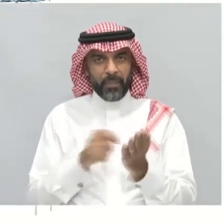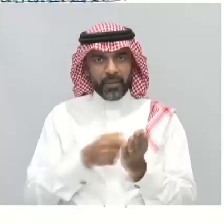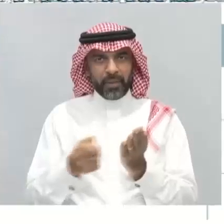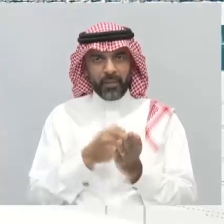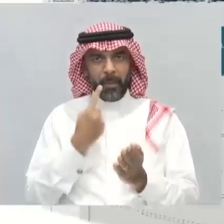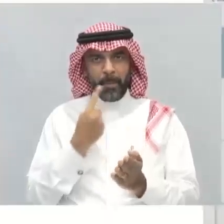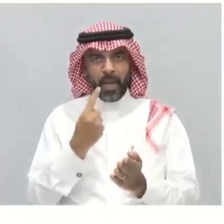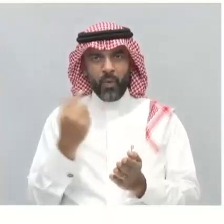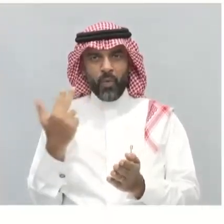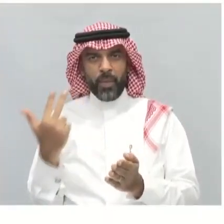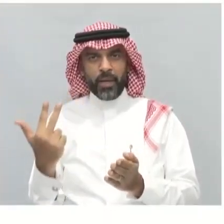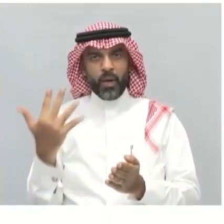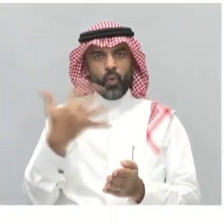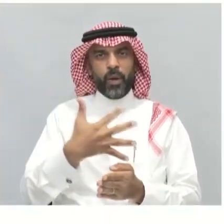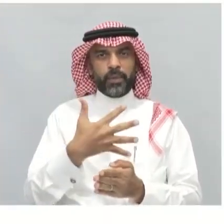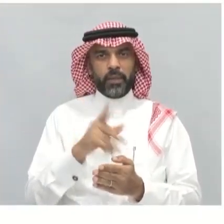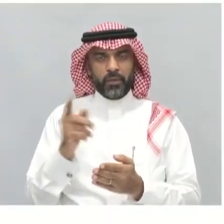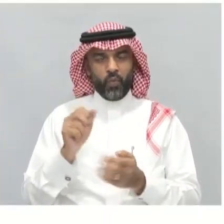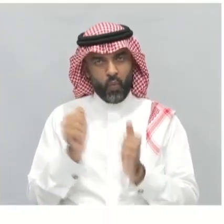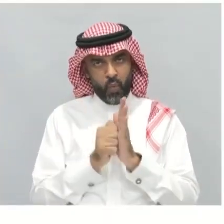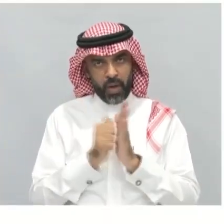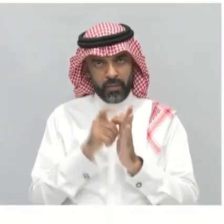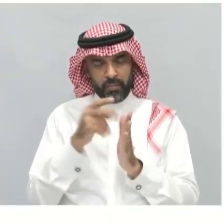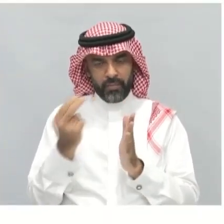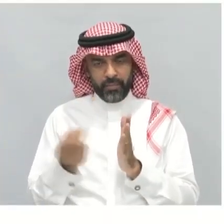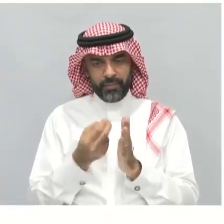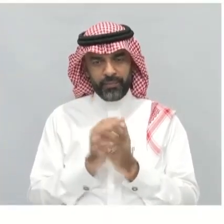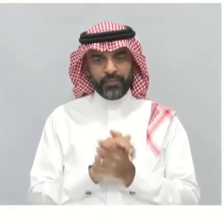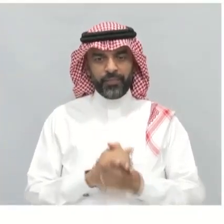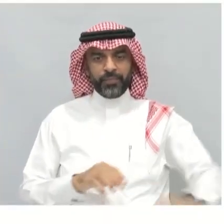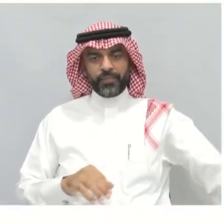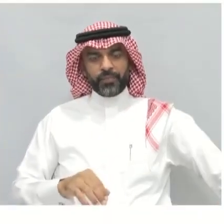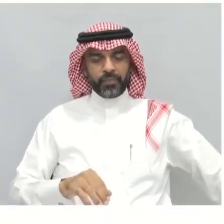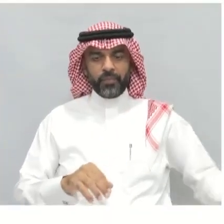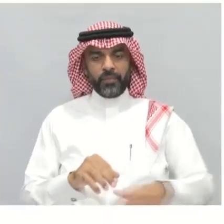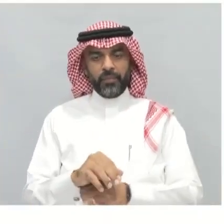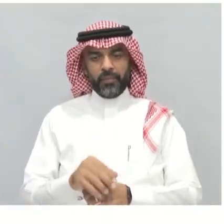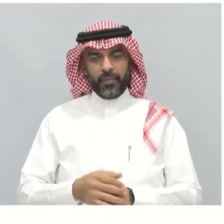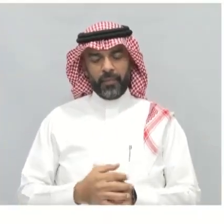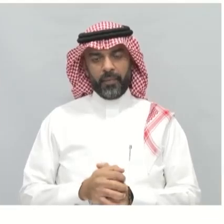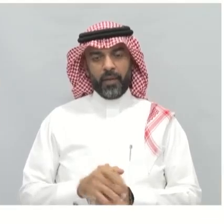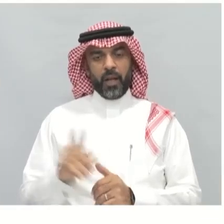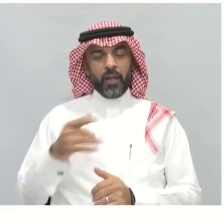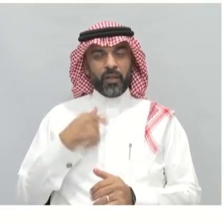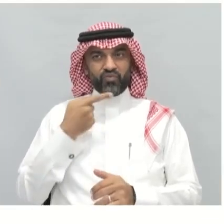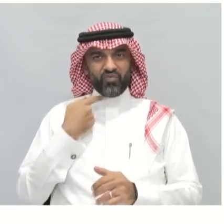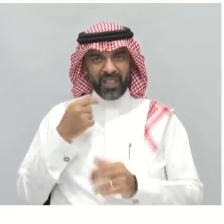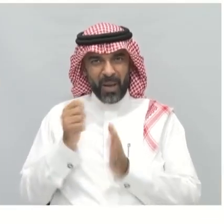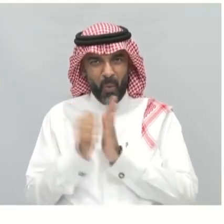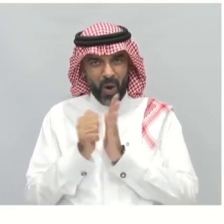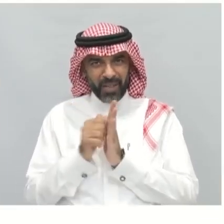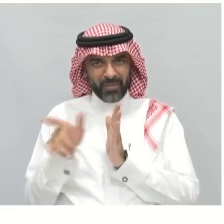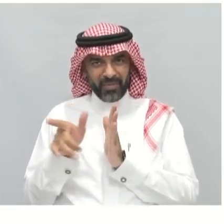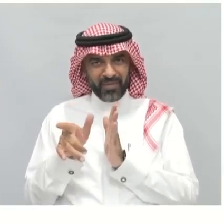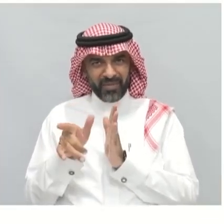درسنا لهذا اليوم امل ان يكون الدرس قد استوعب هنا يقول استفيد من المصادر التاليه